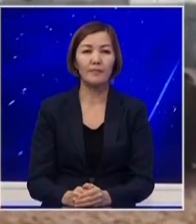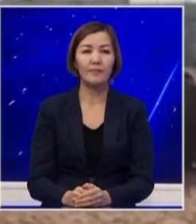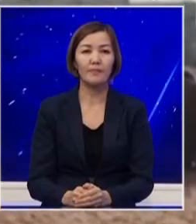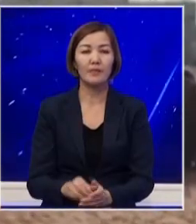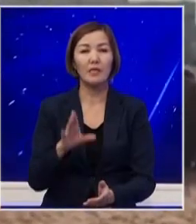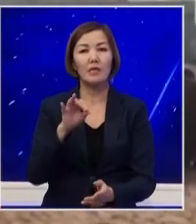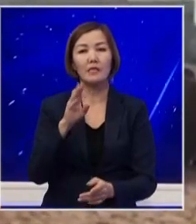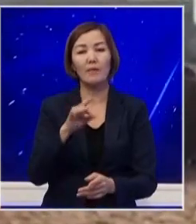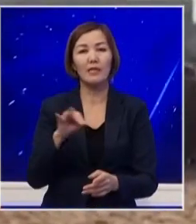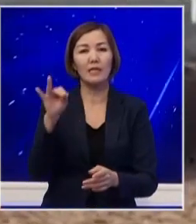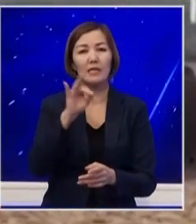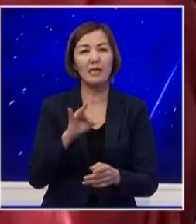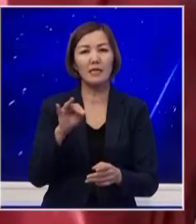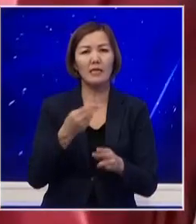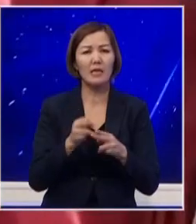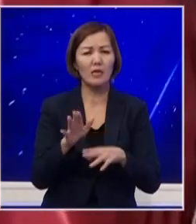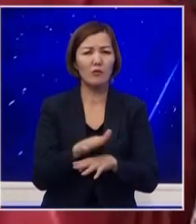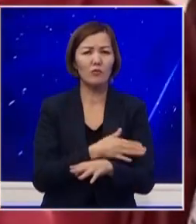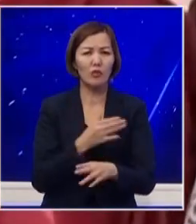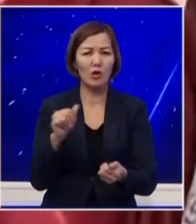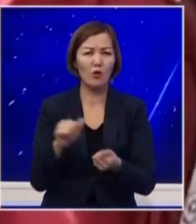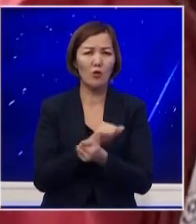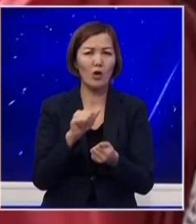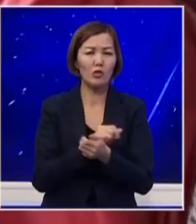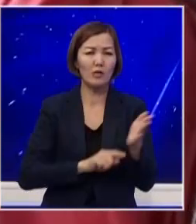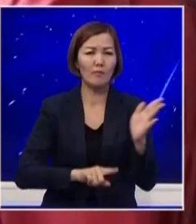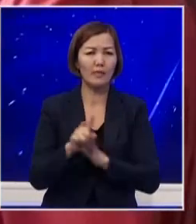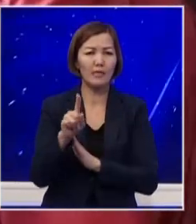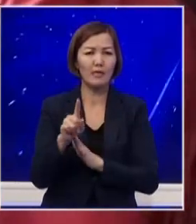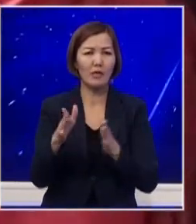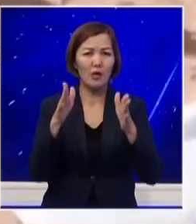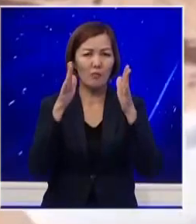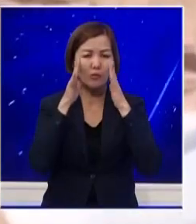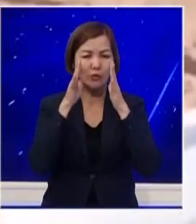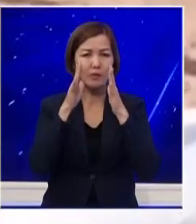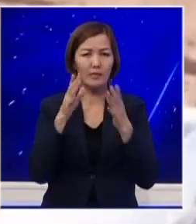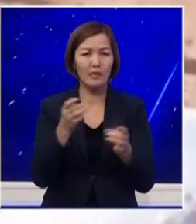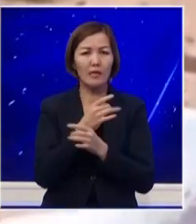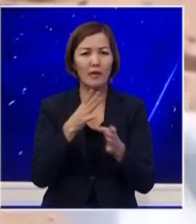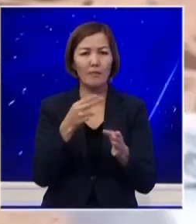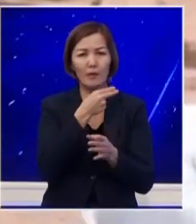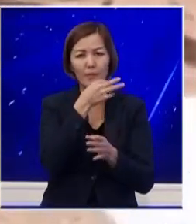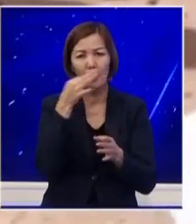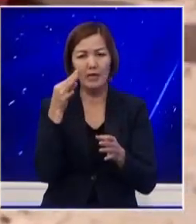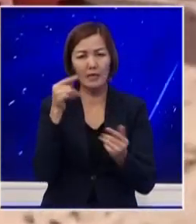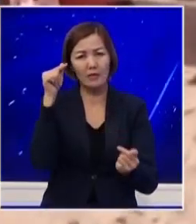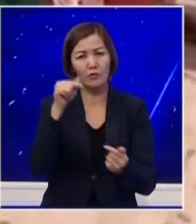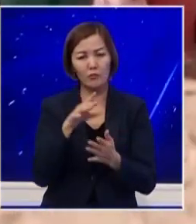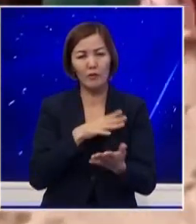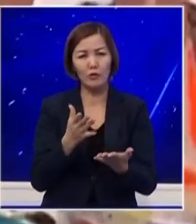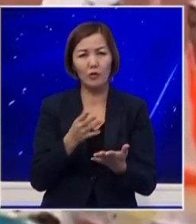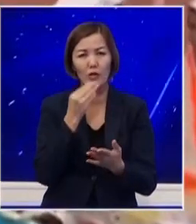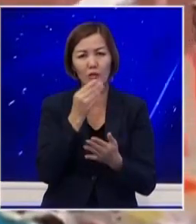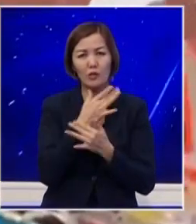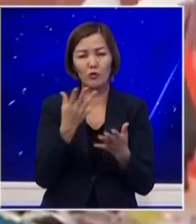Сомалиде ел тарихындағы ең ұзақ құрғақшылық басталды. Биыл ол жыл сайын ел мұсылмандары атап өтетін қасиетті Рамазан айымен тұспа-тұс келді. Азық түлік